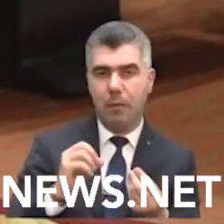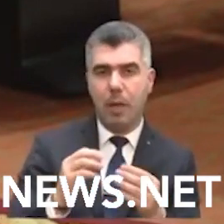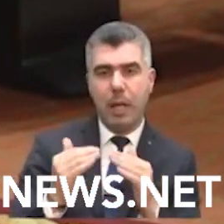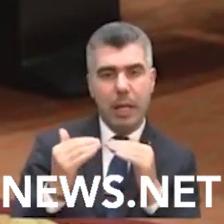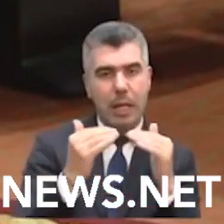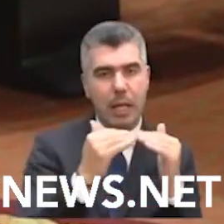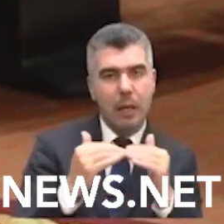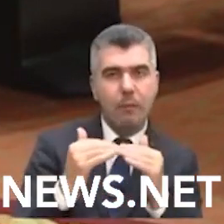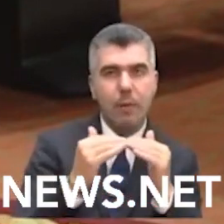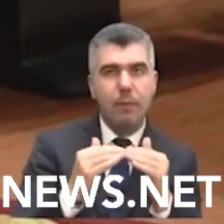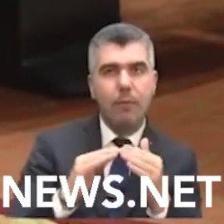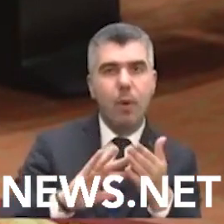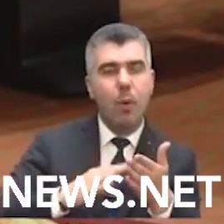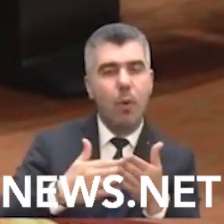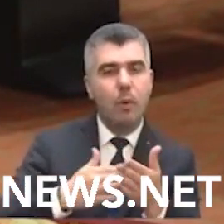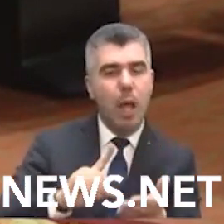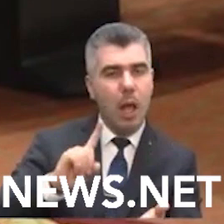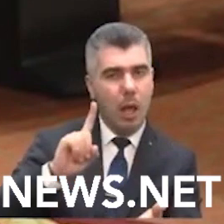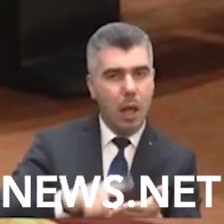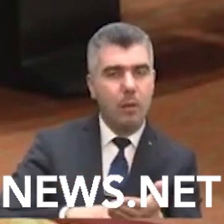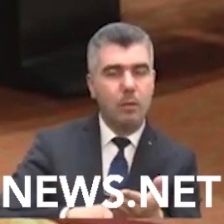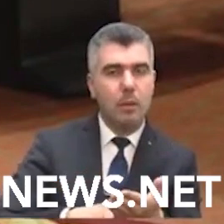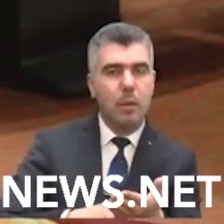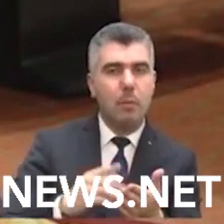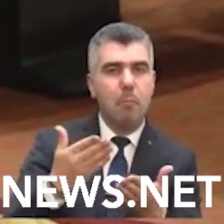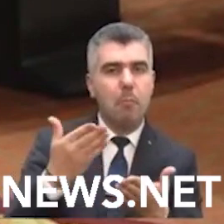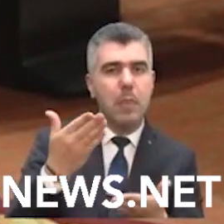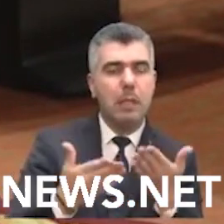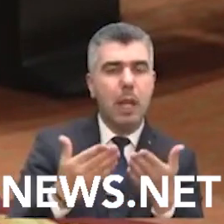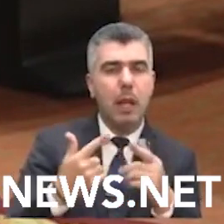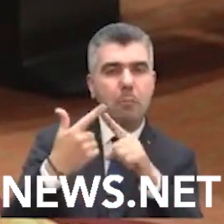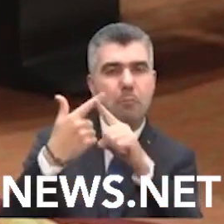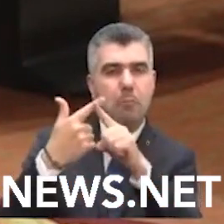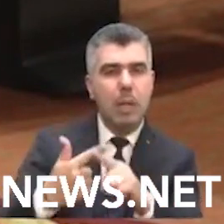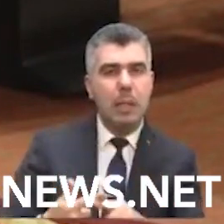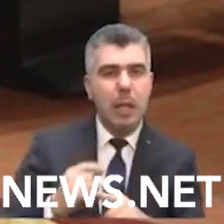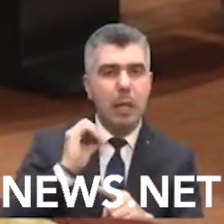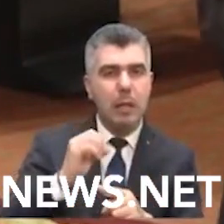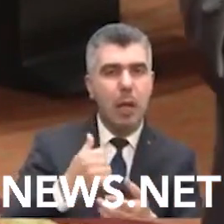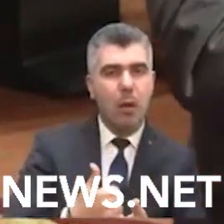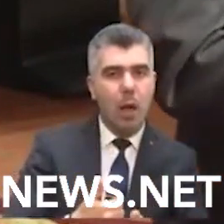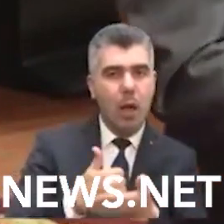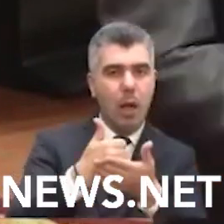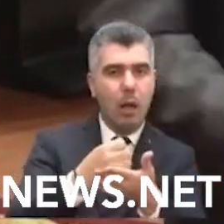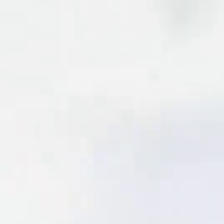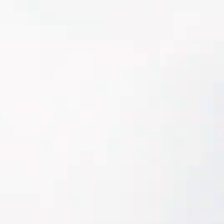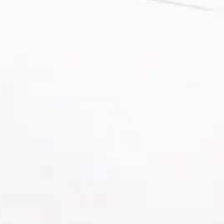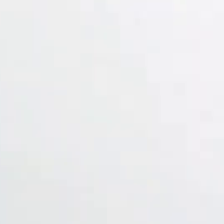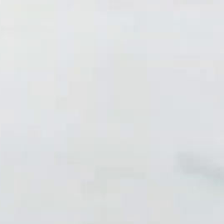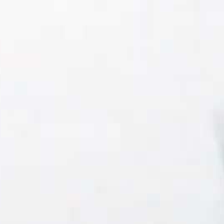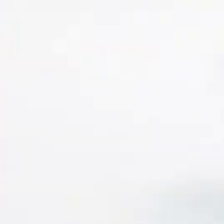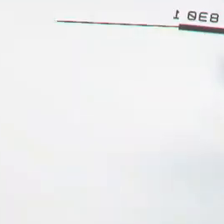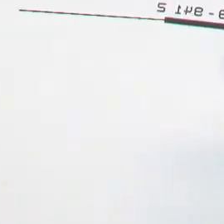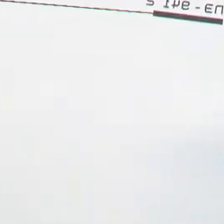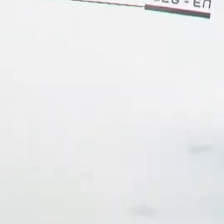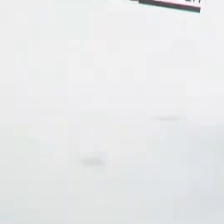ملائمتها واتخاذ كل من شأنه إعادة التوازن المالي للعقود وتجويد الخدمات. وشكرا.